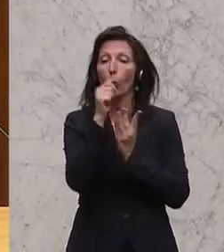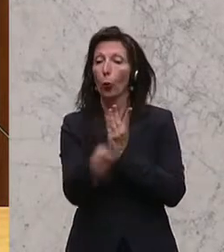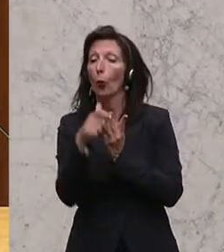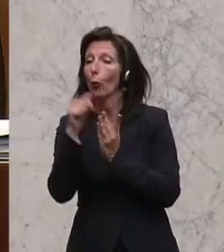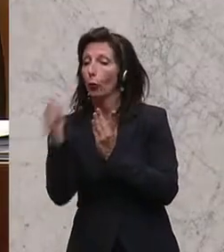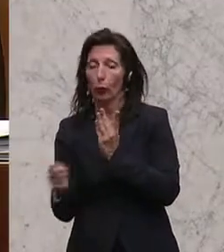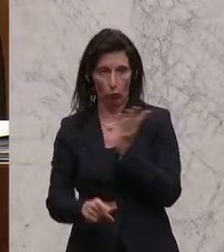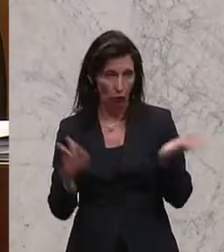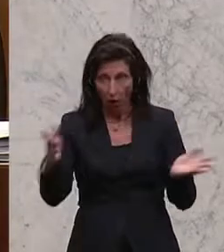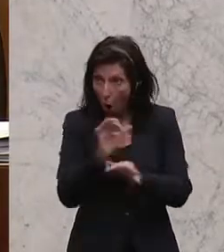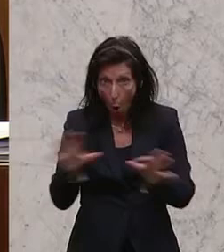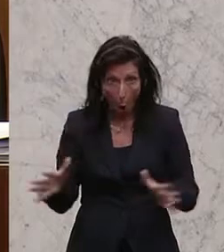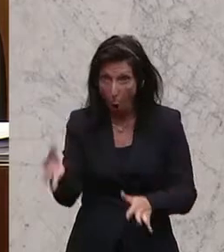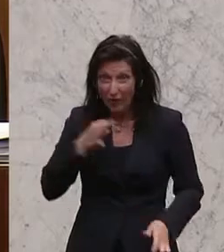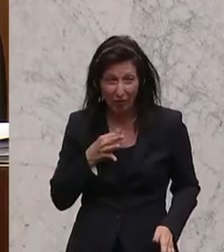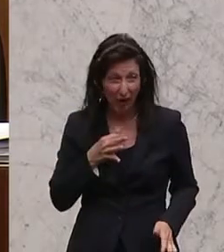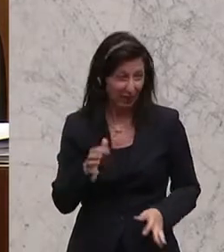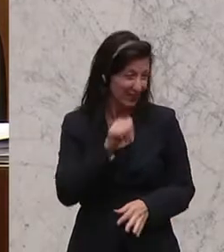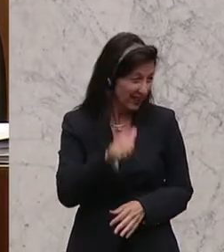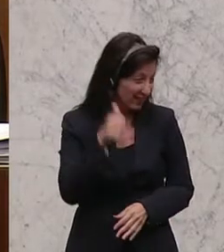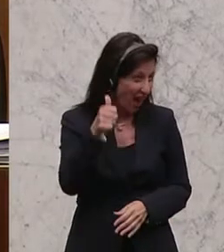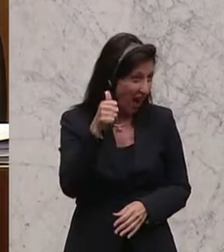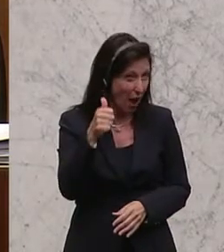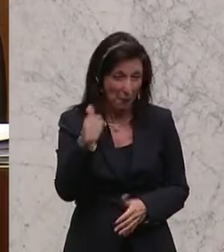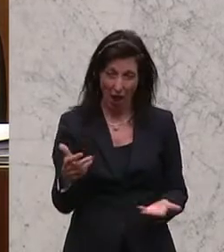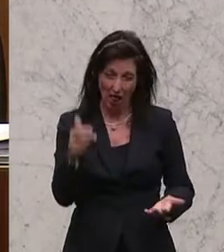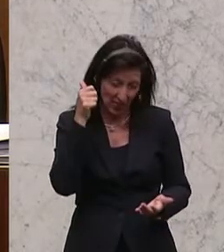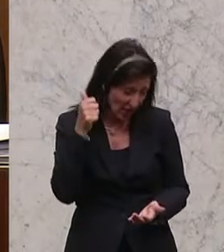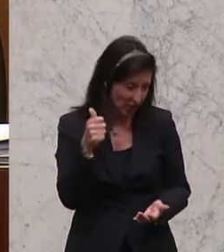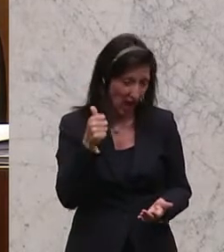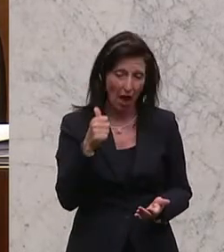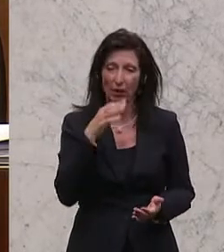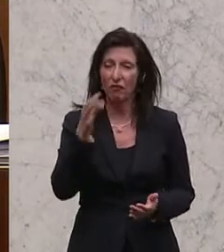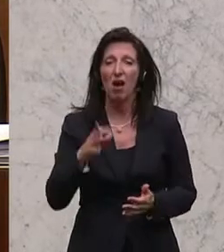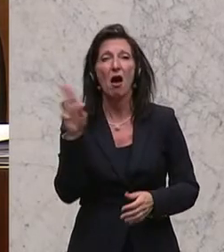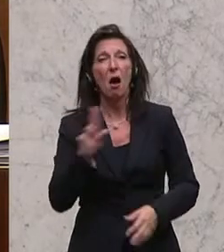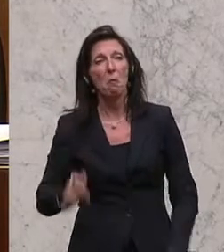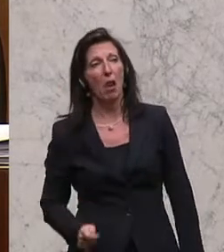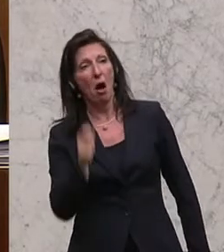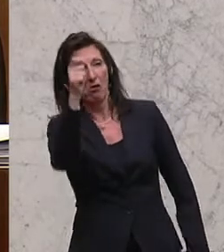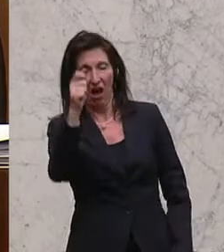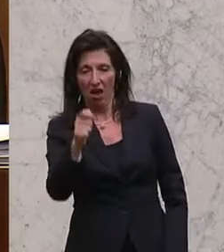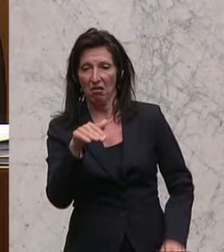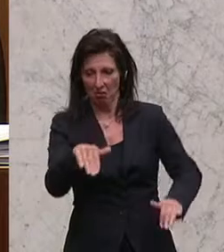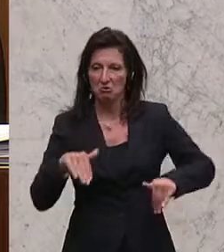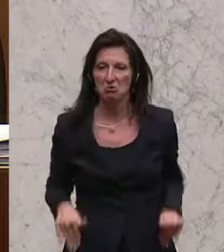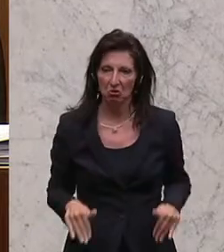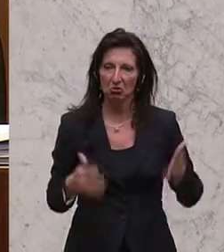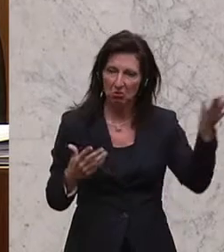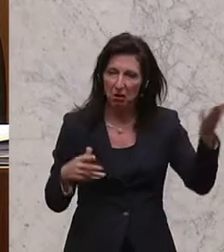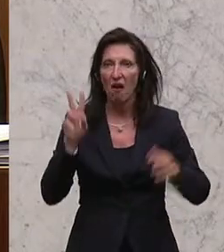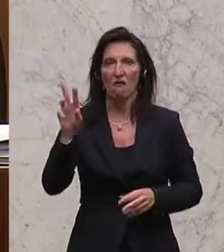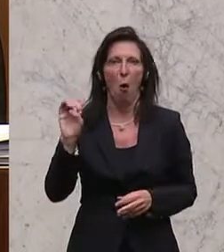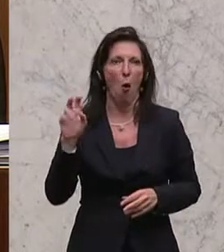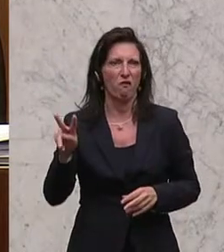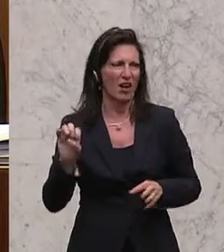gemacht. Denn ohne uns zu fragen, ohne mit uns einmal ein Gespräch zu führen, habt ihr die blaue Karten gezogen, da wo wir sie zurücktreten. Und die Roten haben sie das da unten